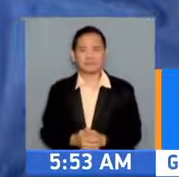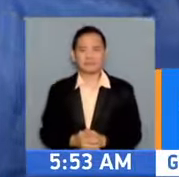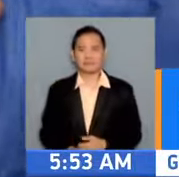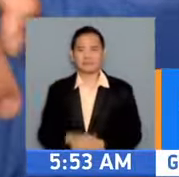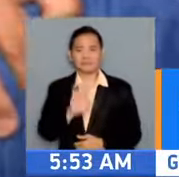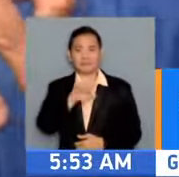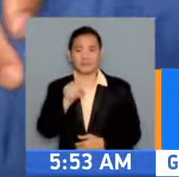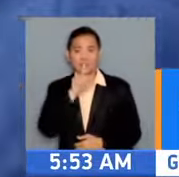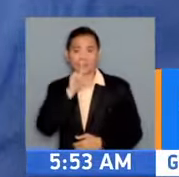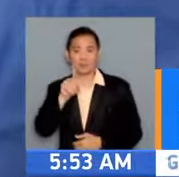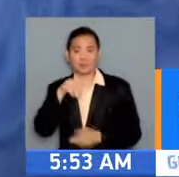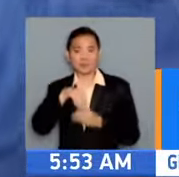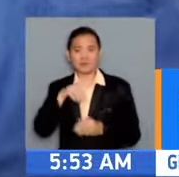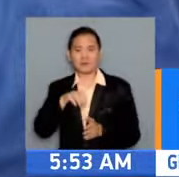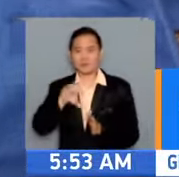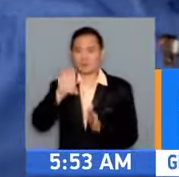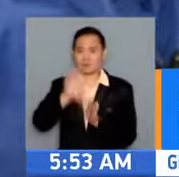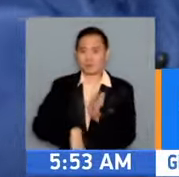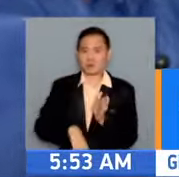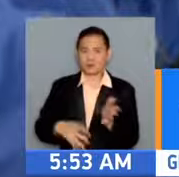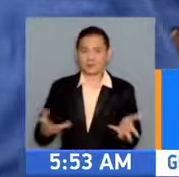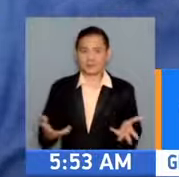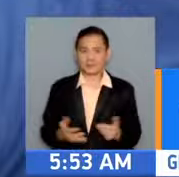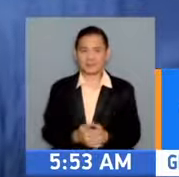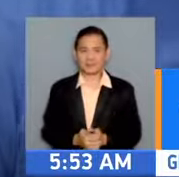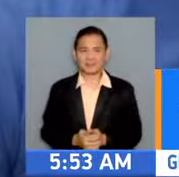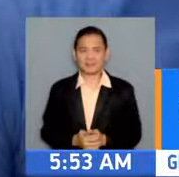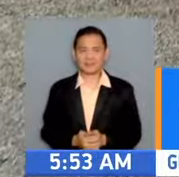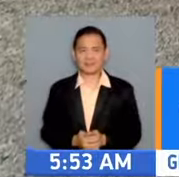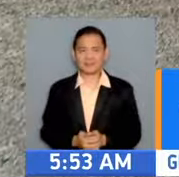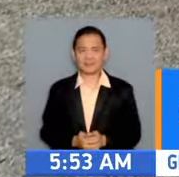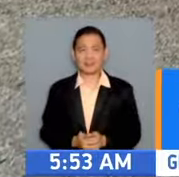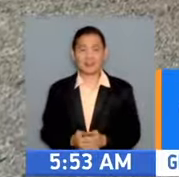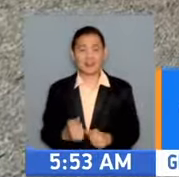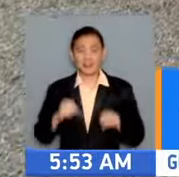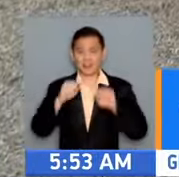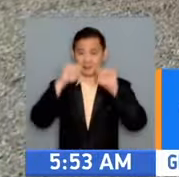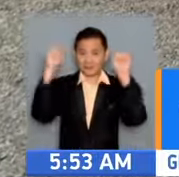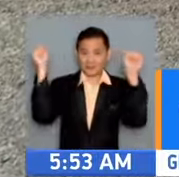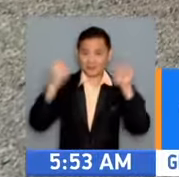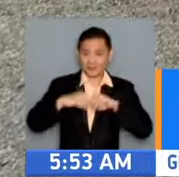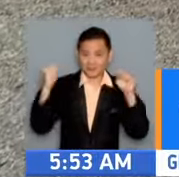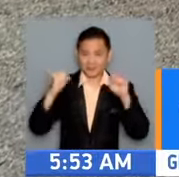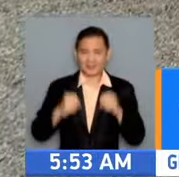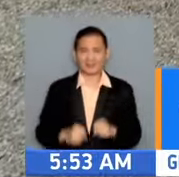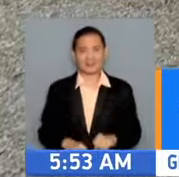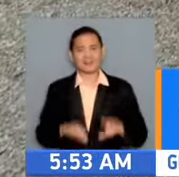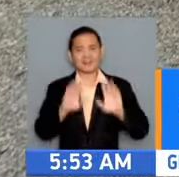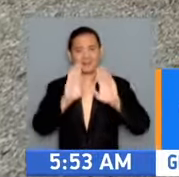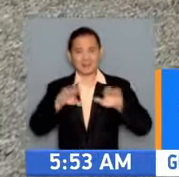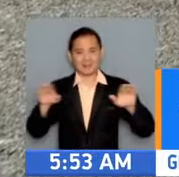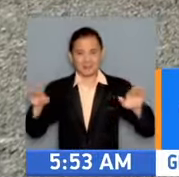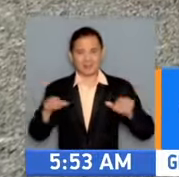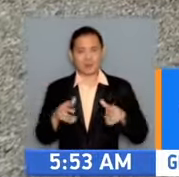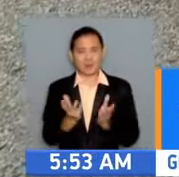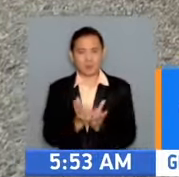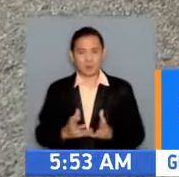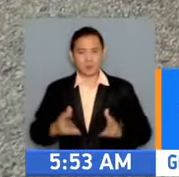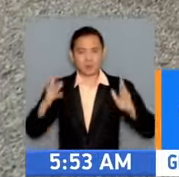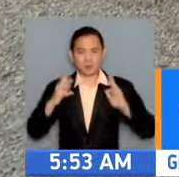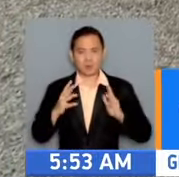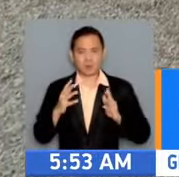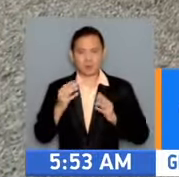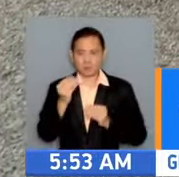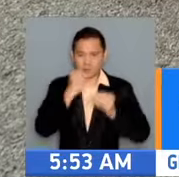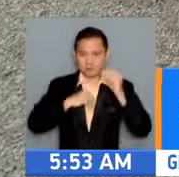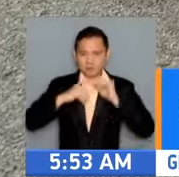Paris ko. Kaya pala, I agree. Yan mga kapuso, sabay-sabay nilang tutukan yan at matakam sa Paris